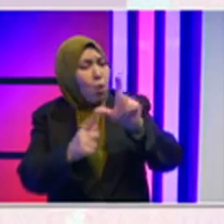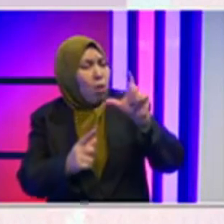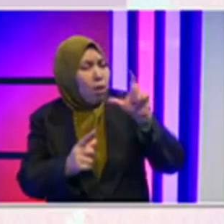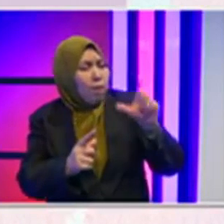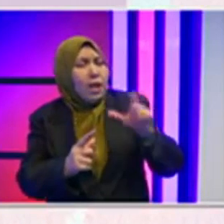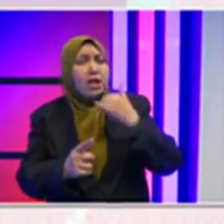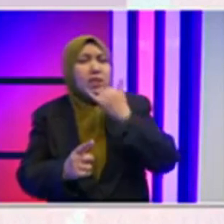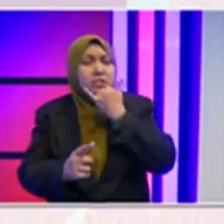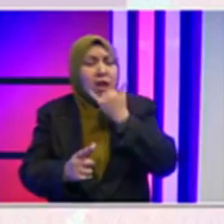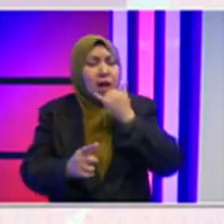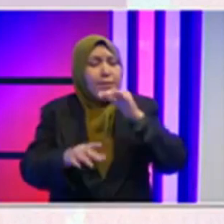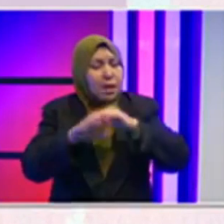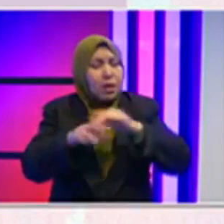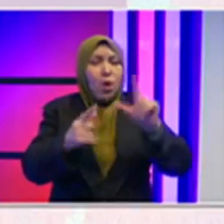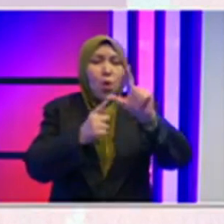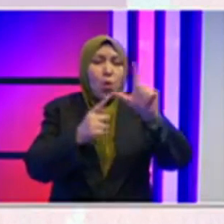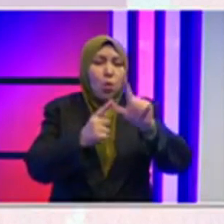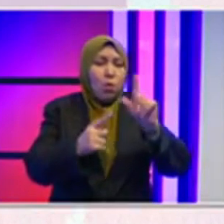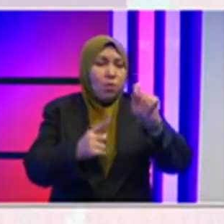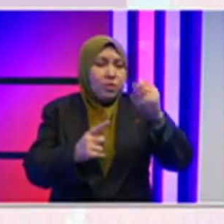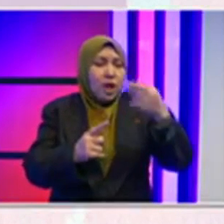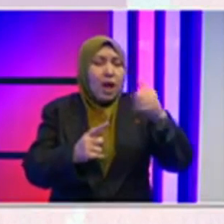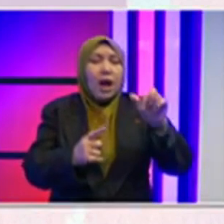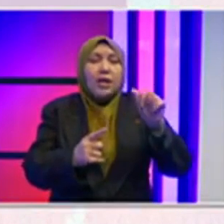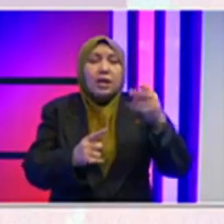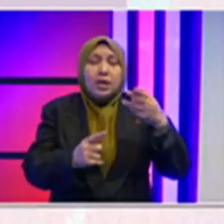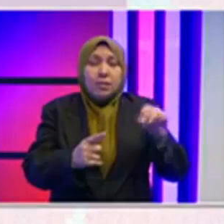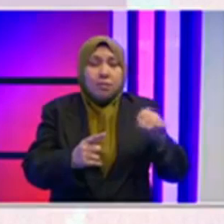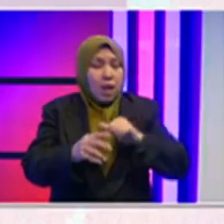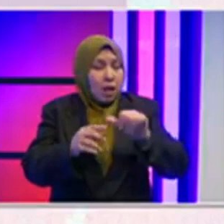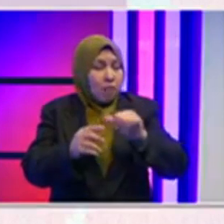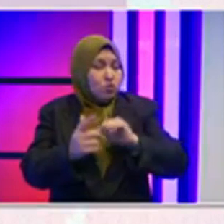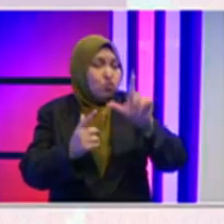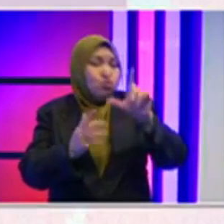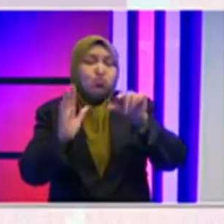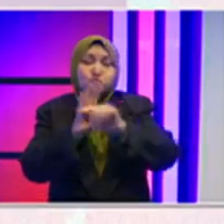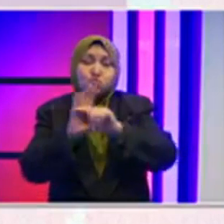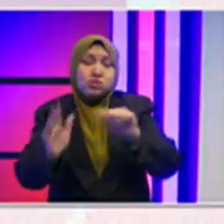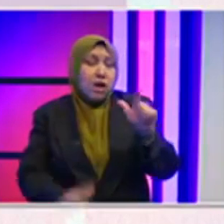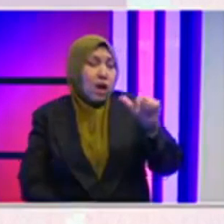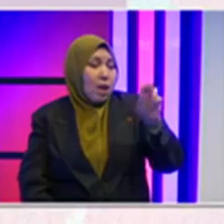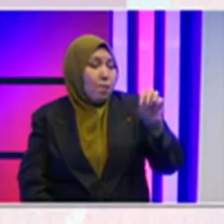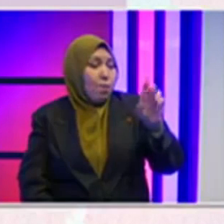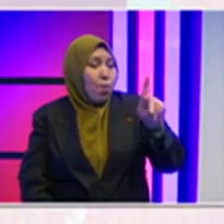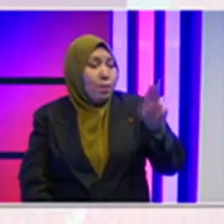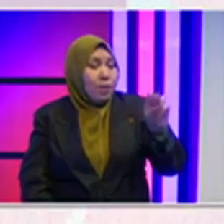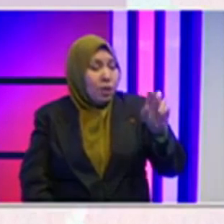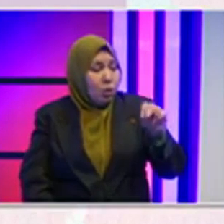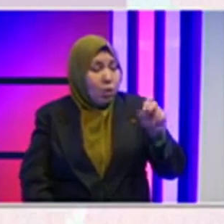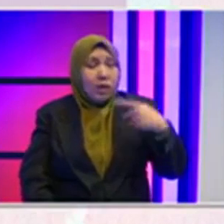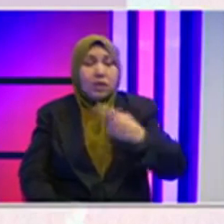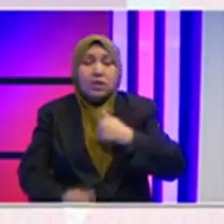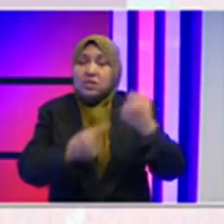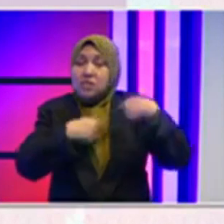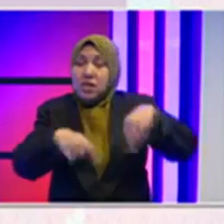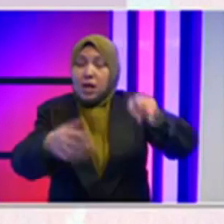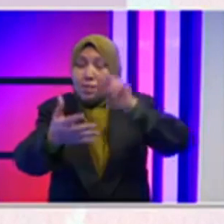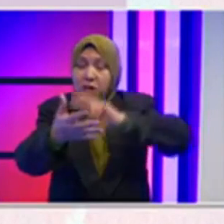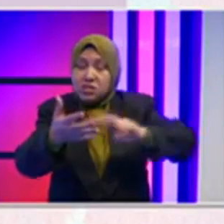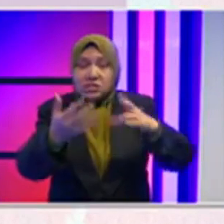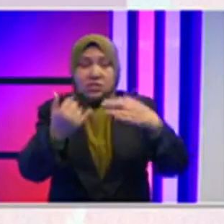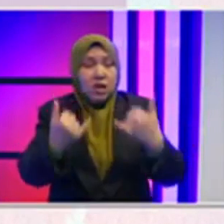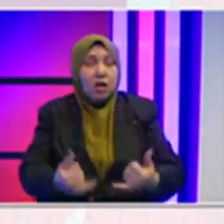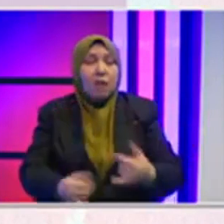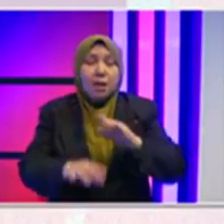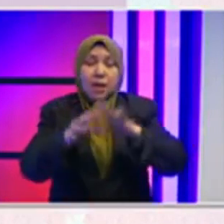kesalahan-kesalahan pada huruf tafkhim ini Huruf tebal dalam surah al-mu'minun halaman yang kita sedang baca sekali ini yaitu contoh yang pertama pada